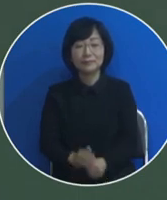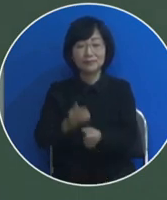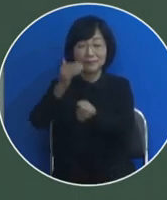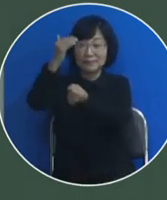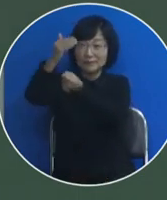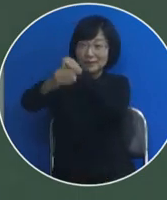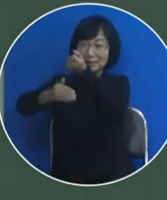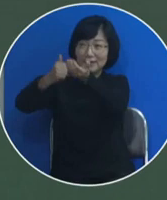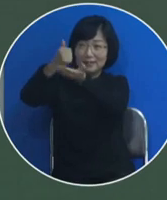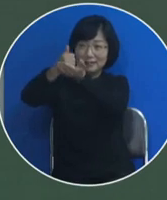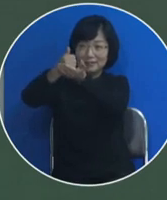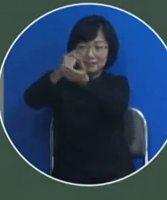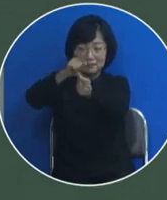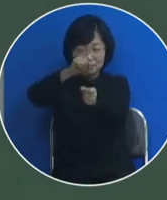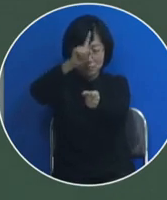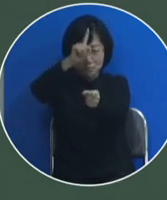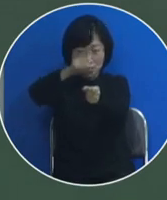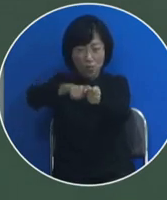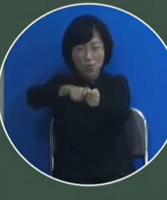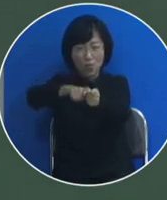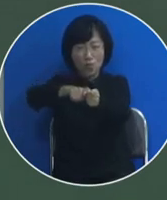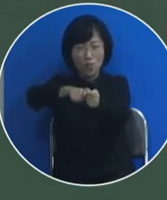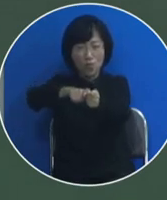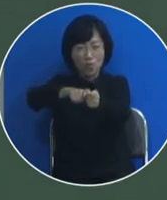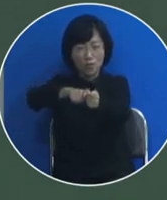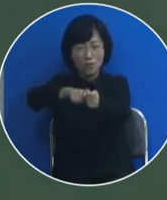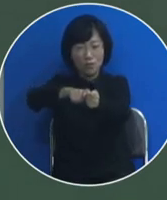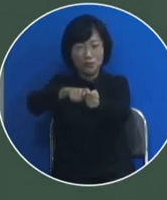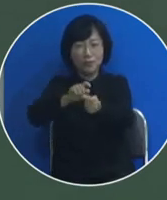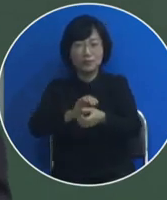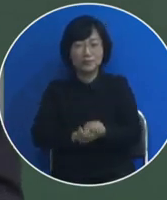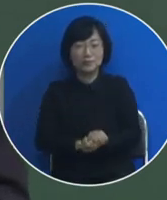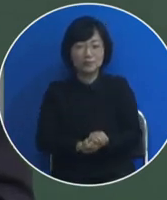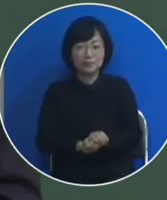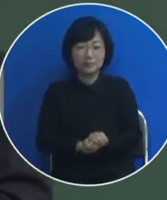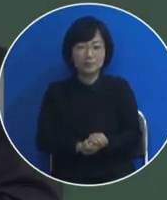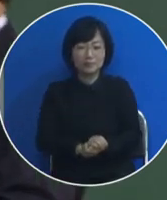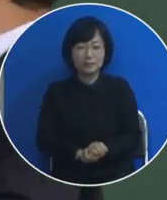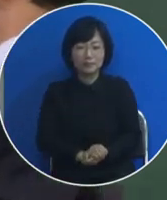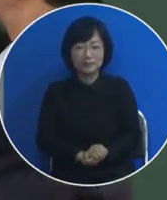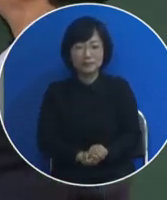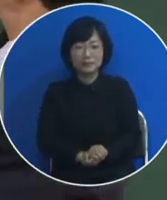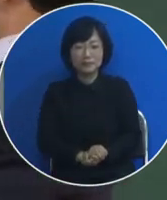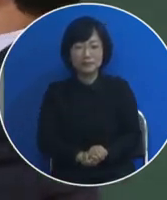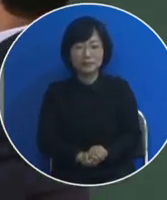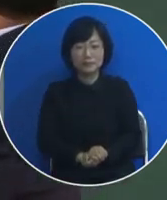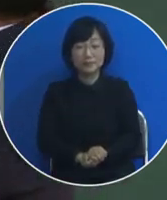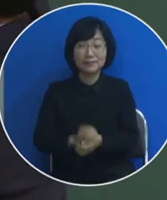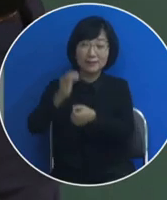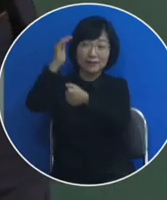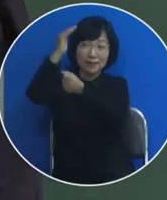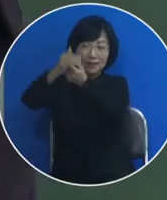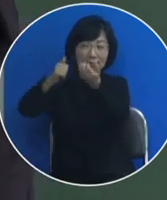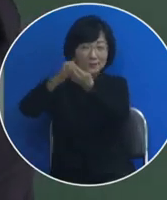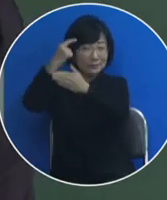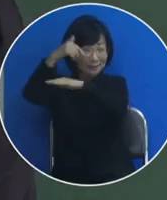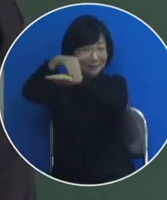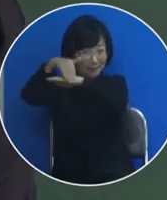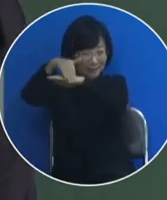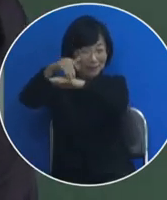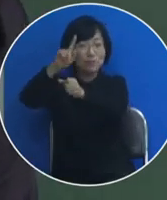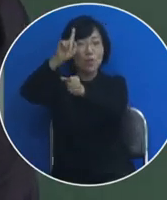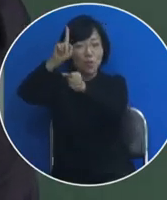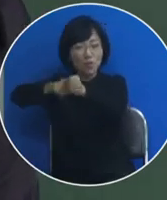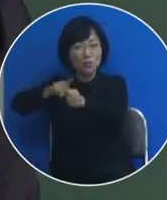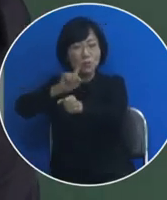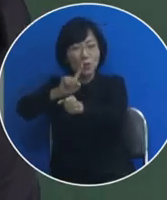하나님의 목표입니다. It's God's goal. 이것을 저는 이렇게 표현했습니다. This is how I want to express that.